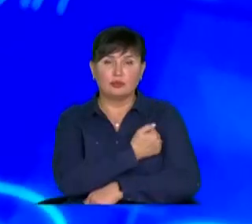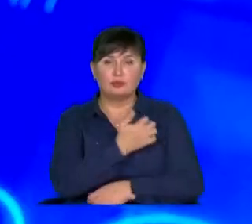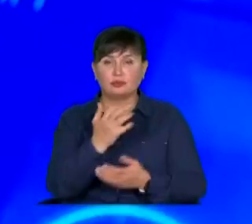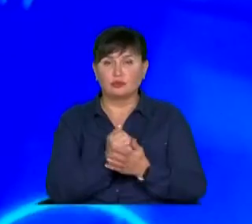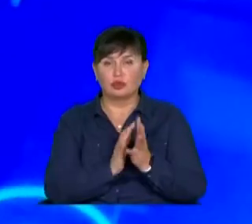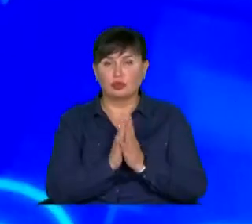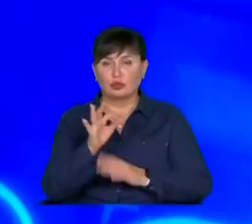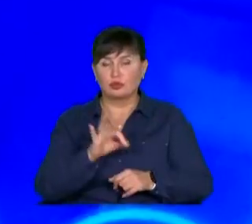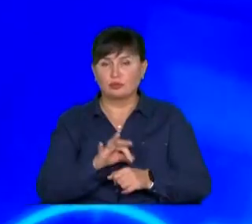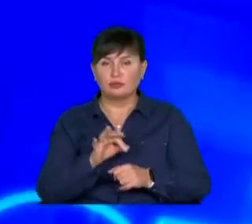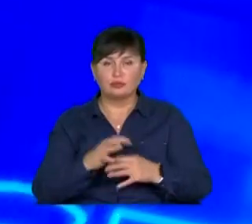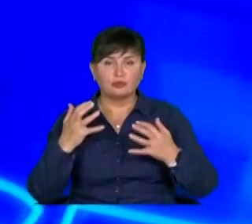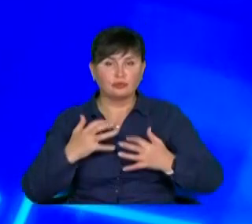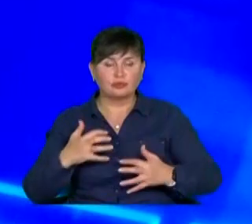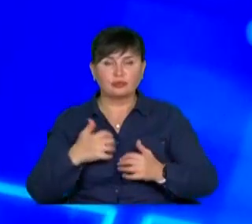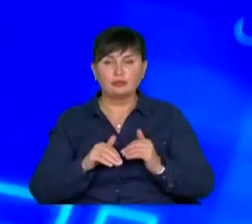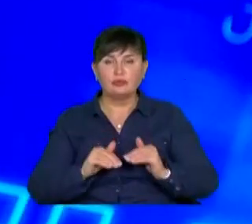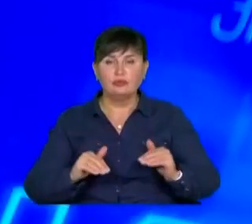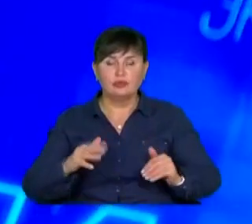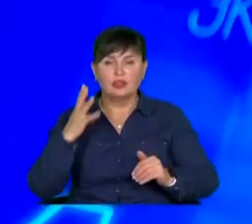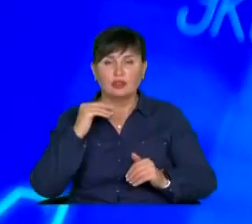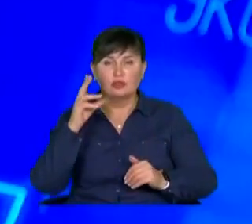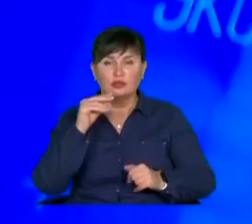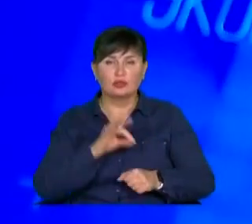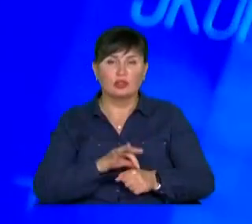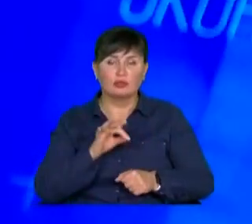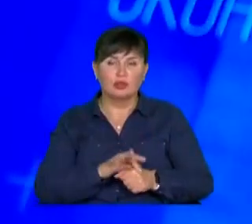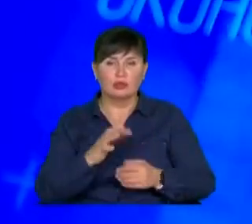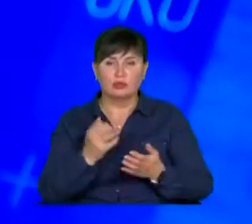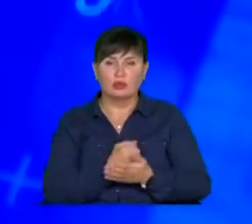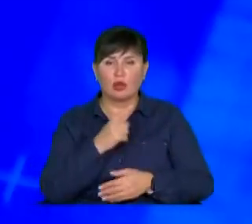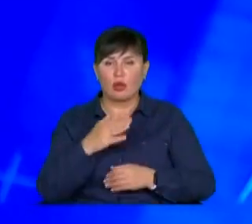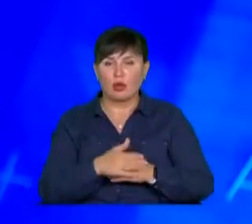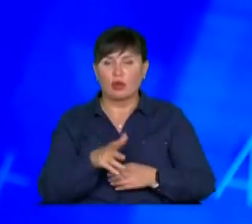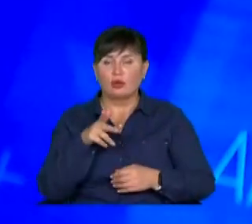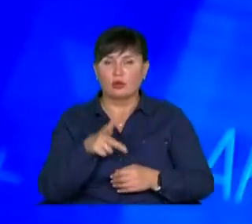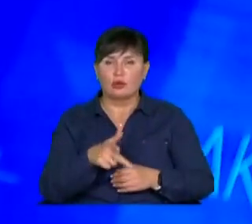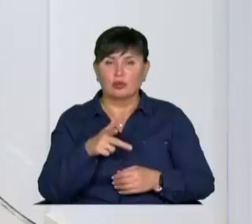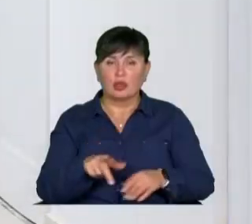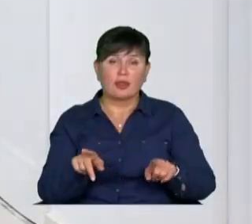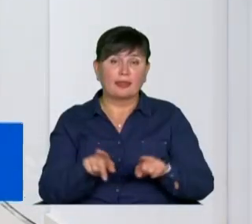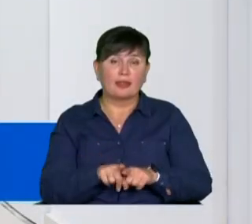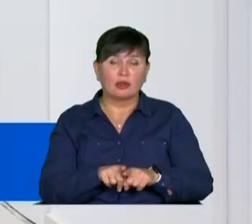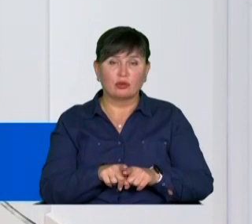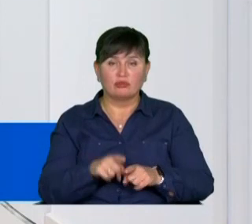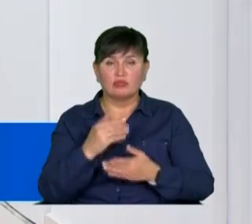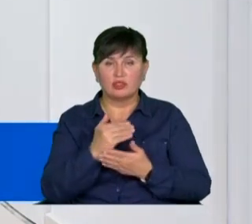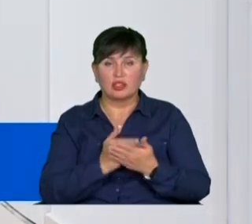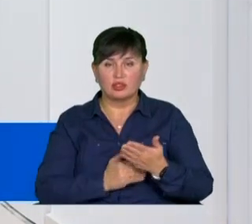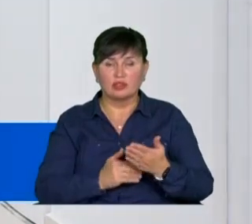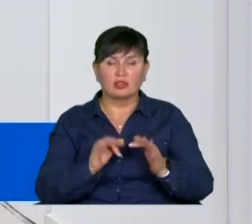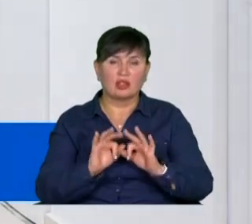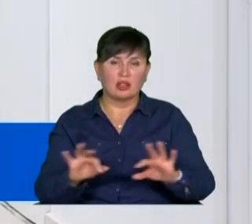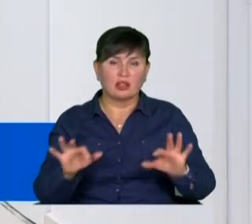росту заболеваемости корью среди детей в Алматы. Число заболевших достигло около 3000. Такой неутешительной статистикой